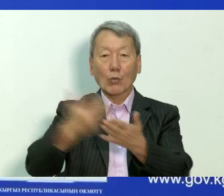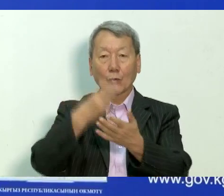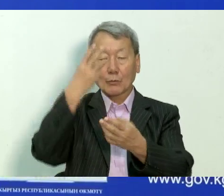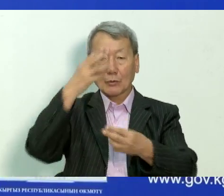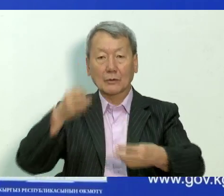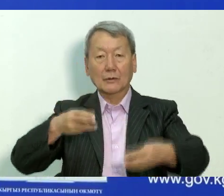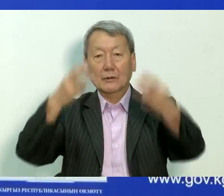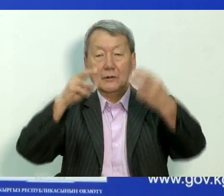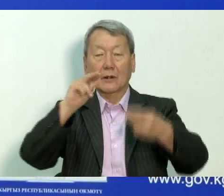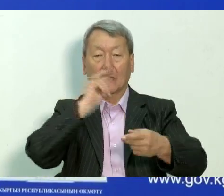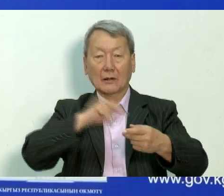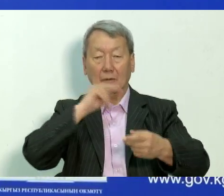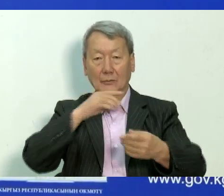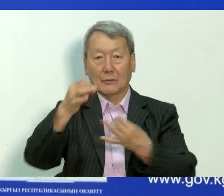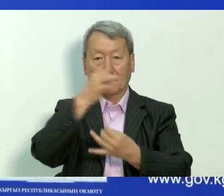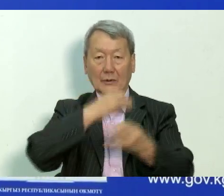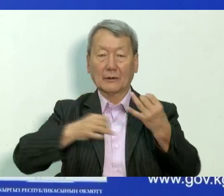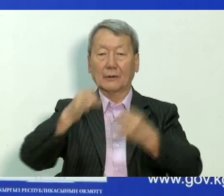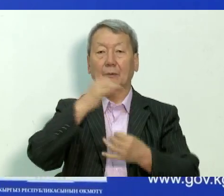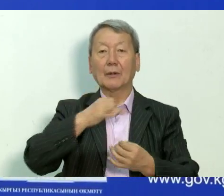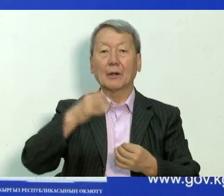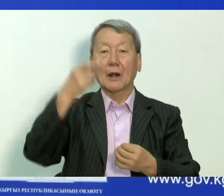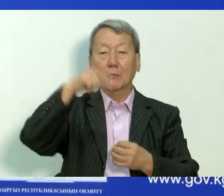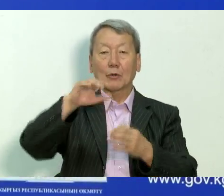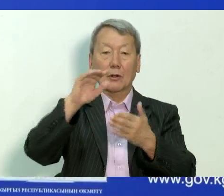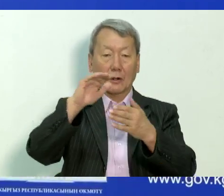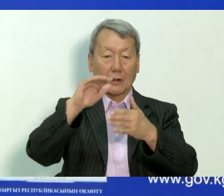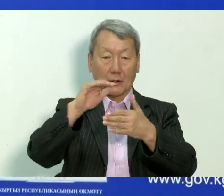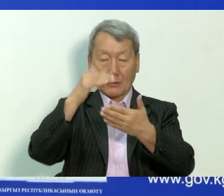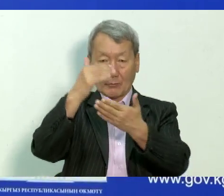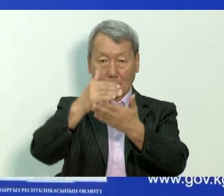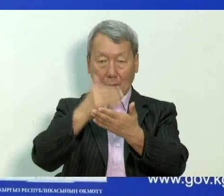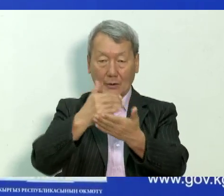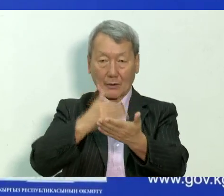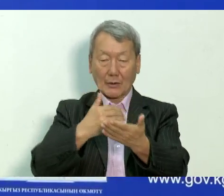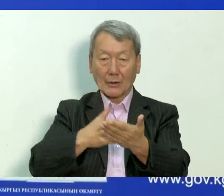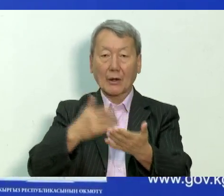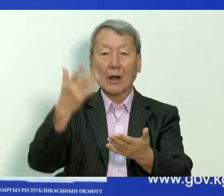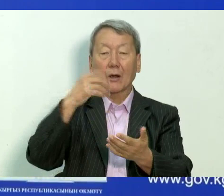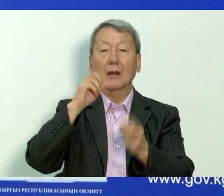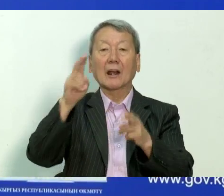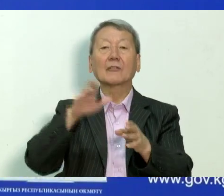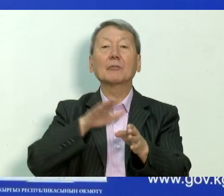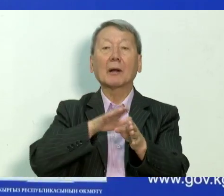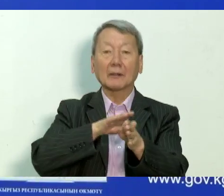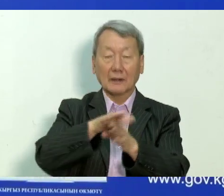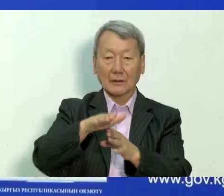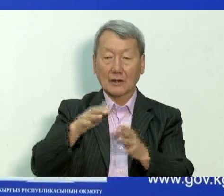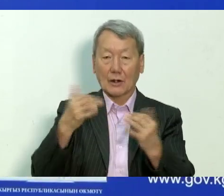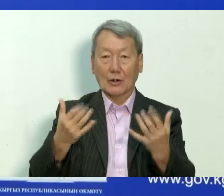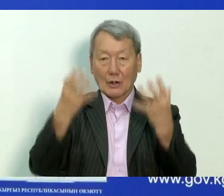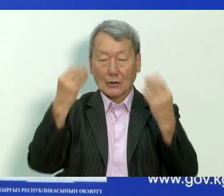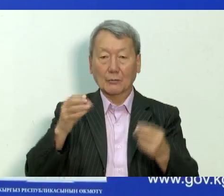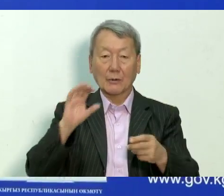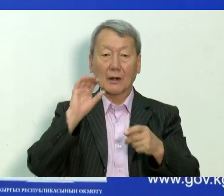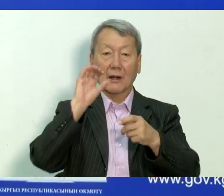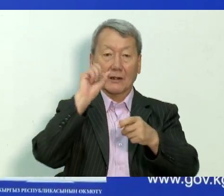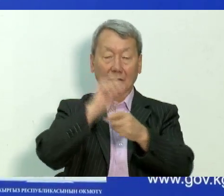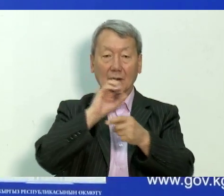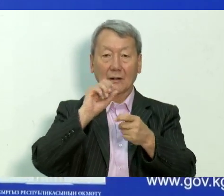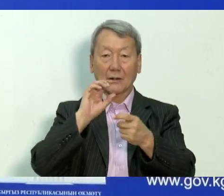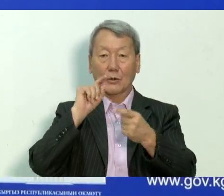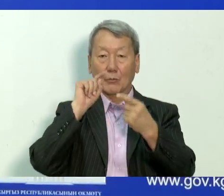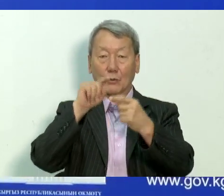иштерди күчөтүүгө багытталган. Бул программадагы милдеттермелерди аткаруудан тышкары, азыркы учурда коронавирус менен